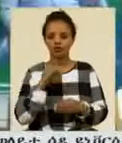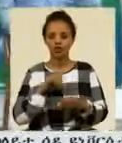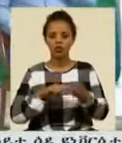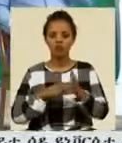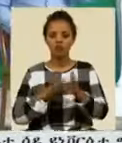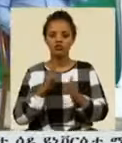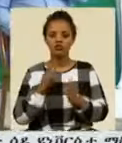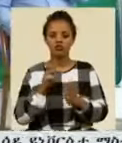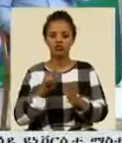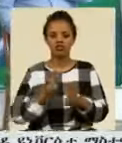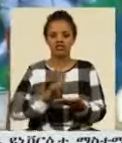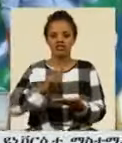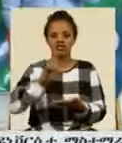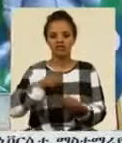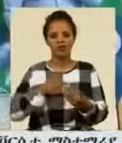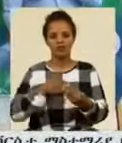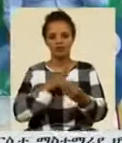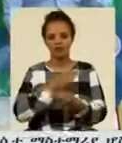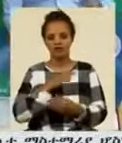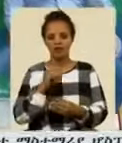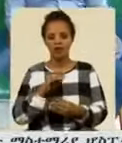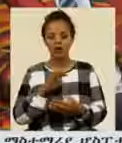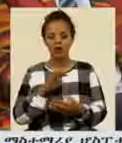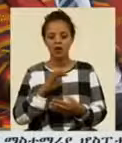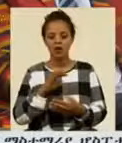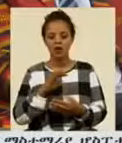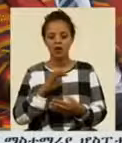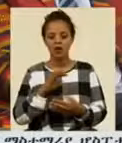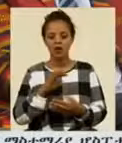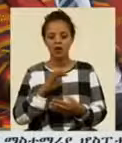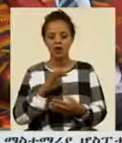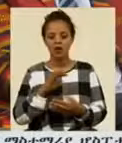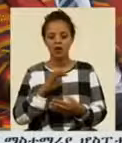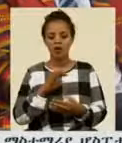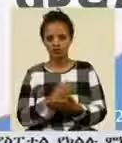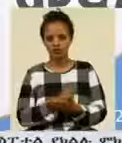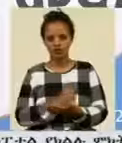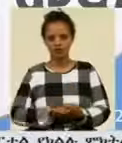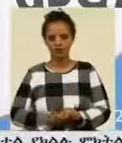የወላይታ ሶዶ ዩኒቨርሲቲ አመራሮችና ማህበረሰብ ክትባቱን ወስደዋል።